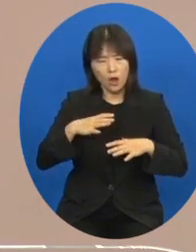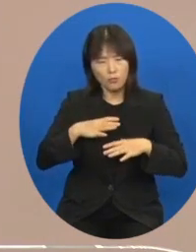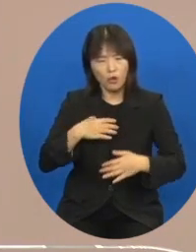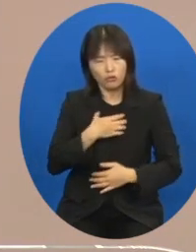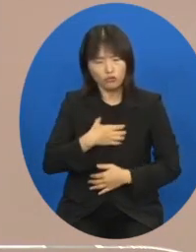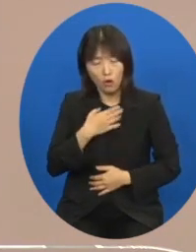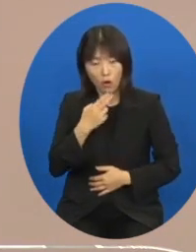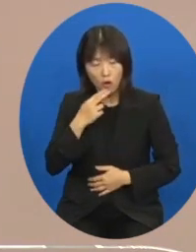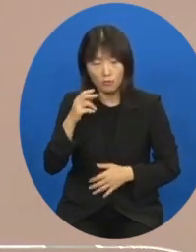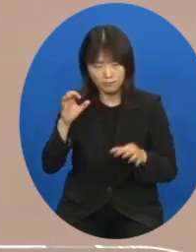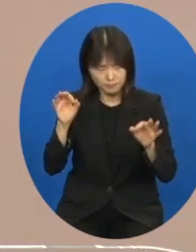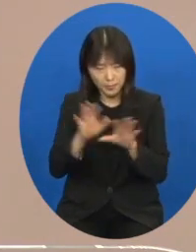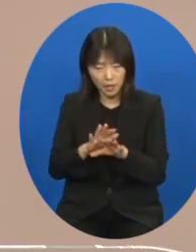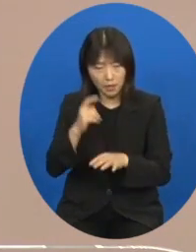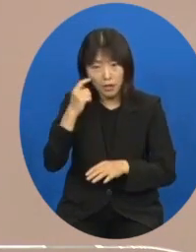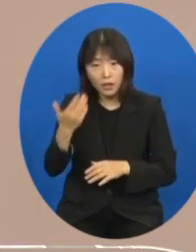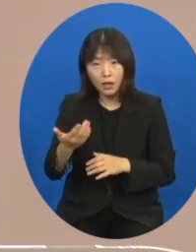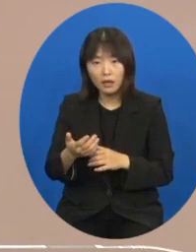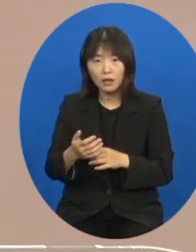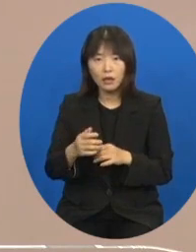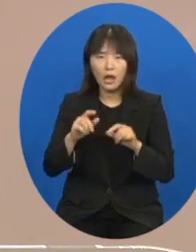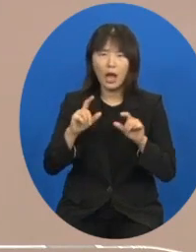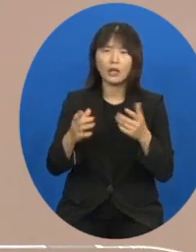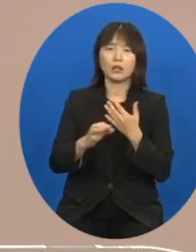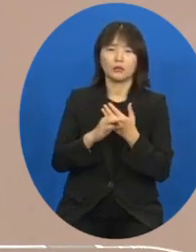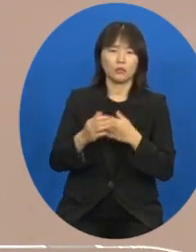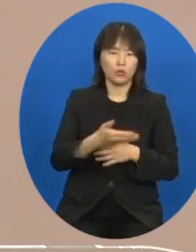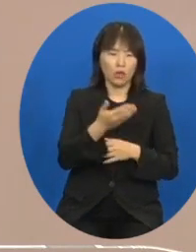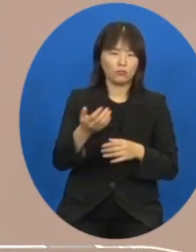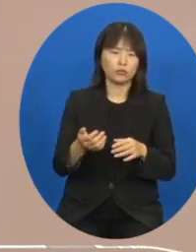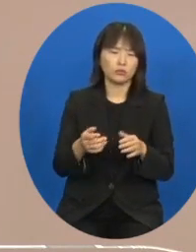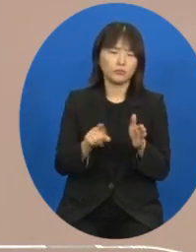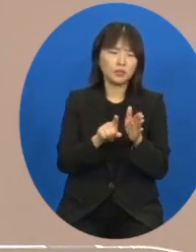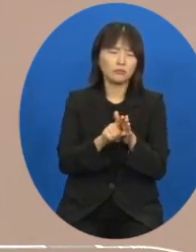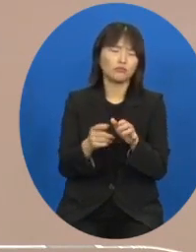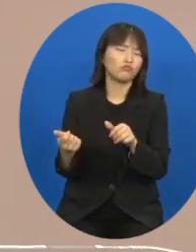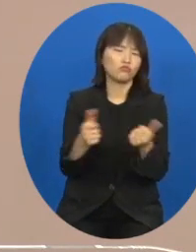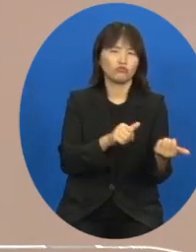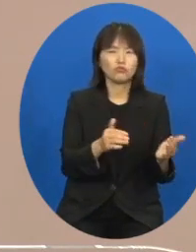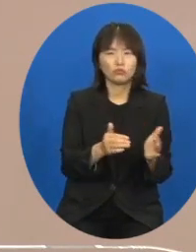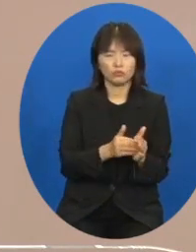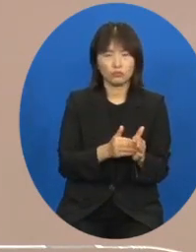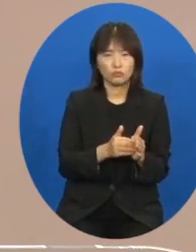없어졌습니까? 그렇지 않다면 여러분은 죽은 믿음이에요. 하나님 나